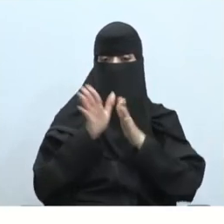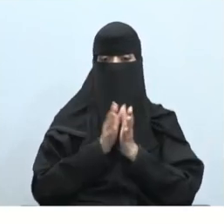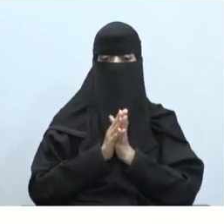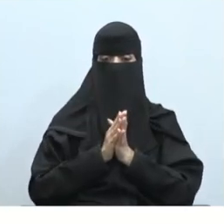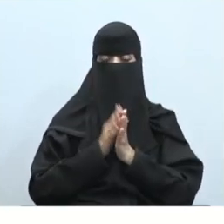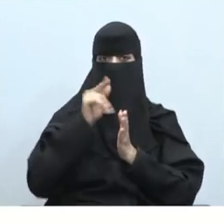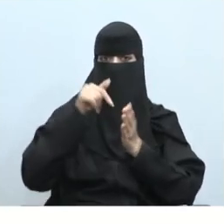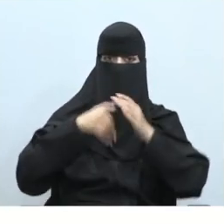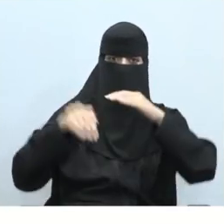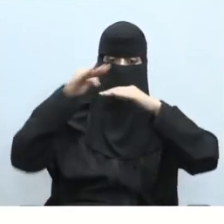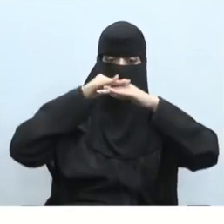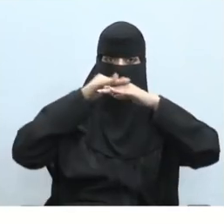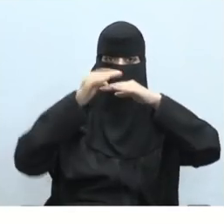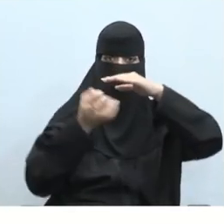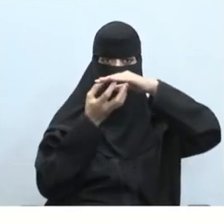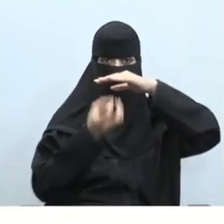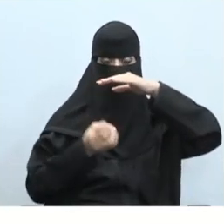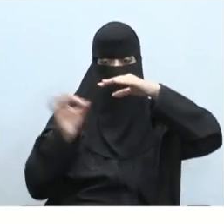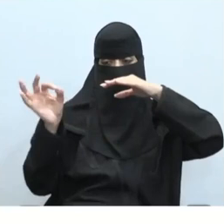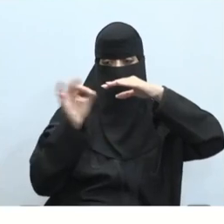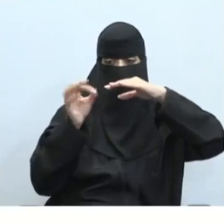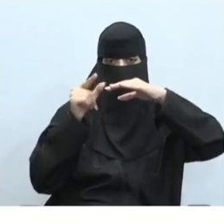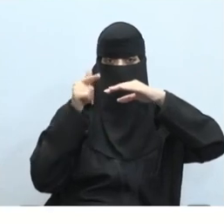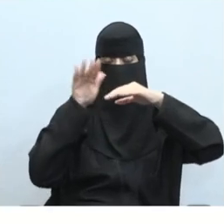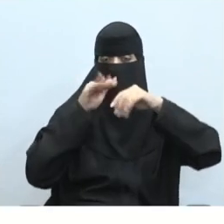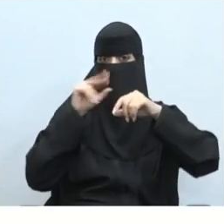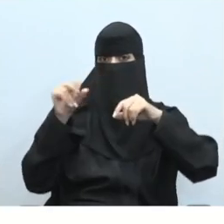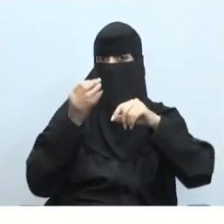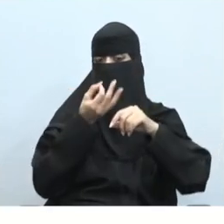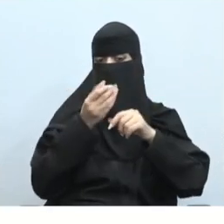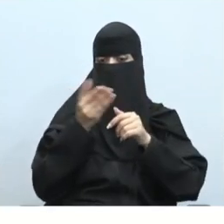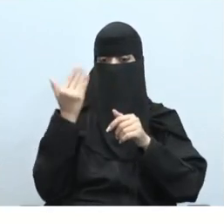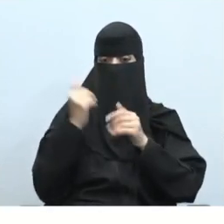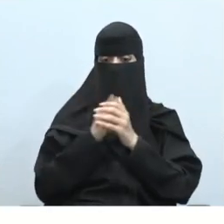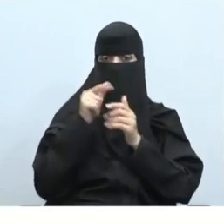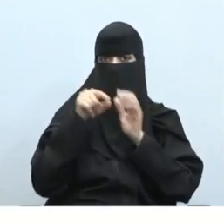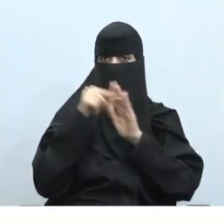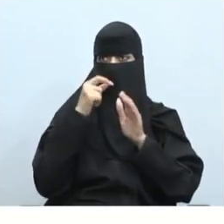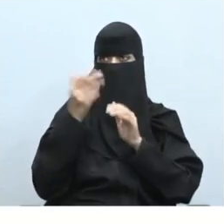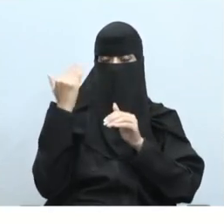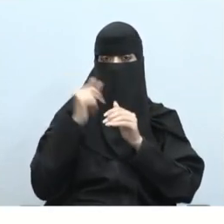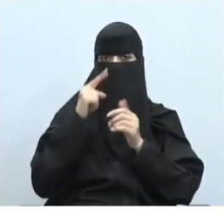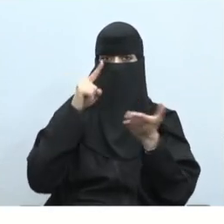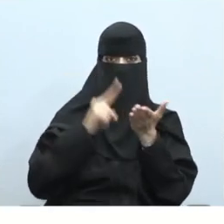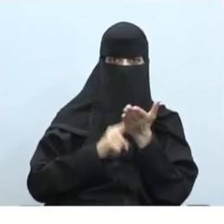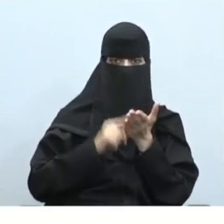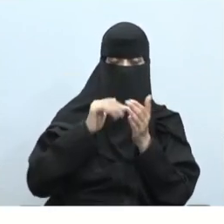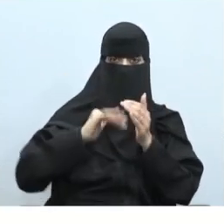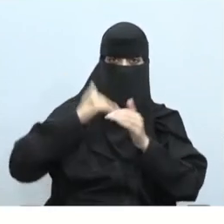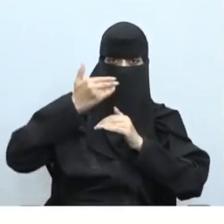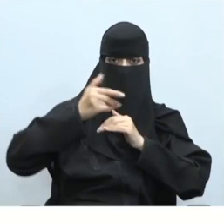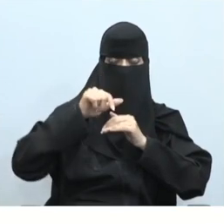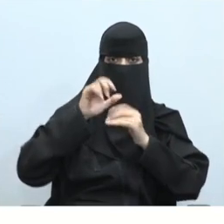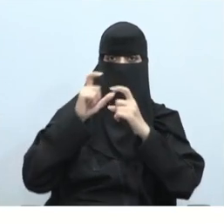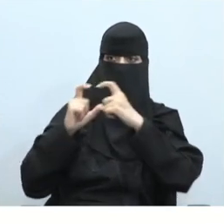التي فوق سطحها او بالقرب منها كما ذكرت لكم ابناء وبناته الطله في الدرس السابق ان مما يجعل